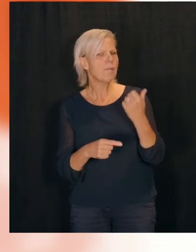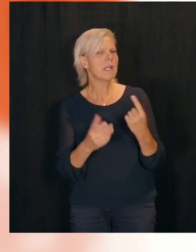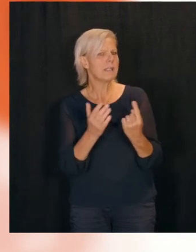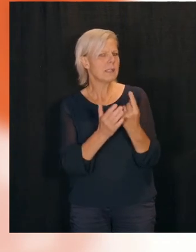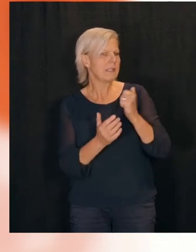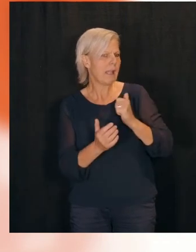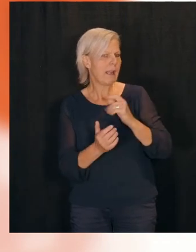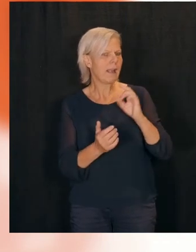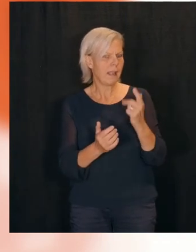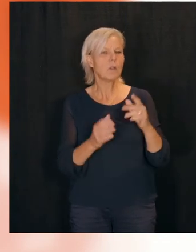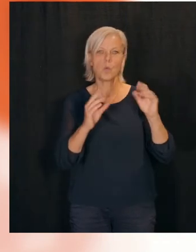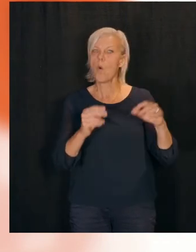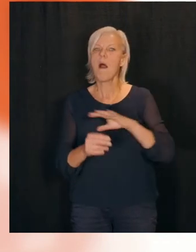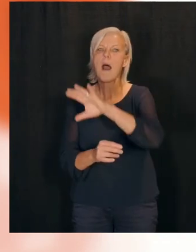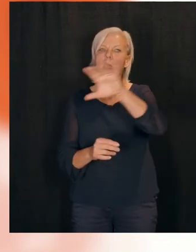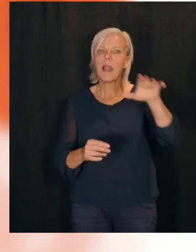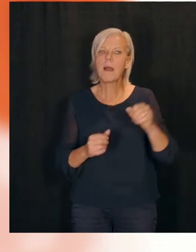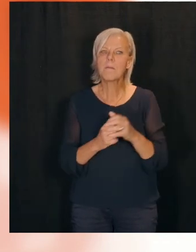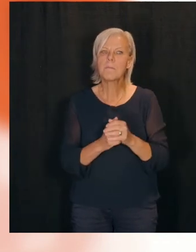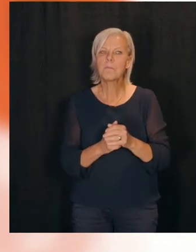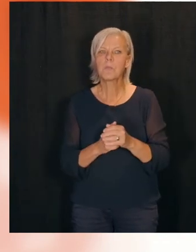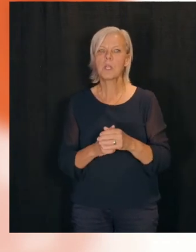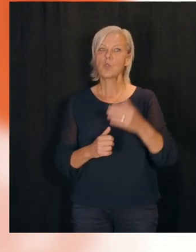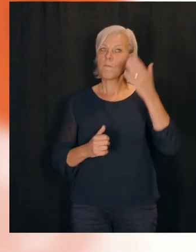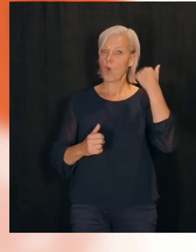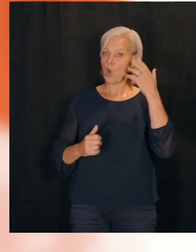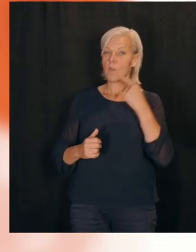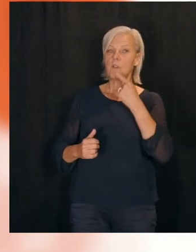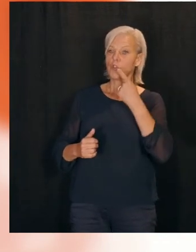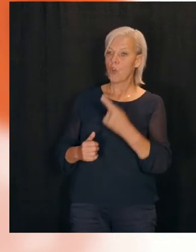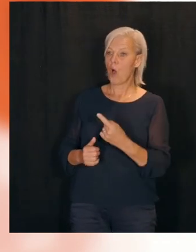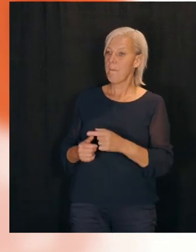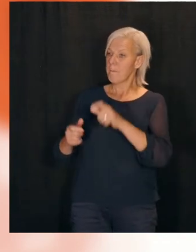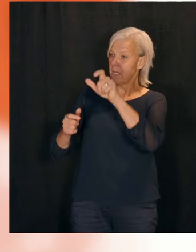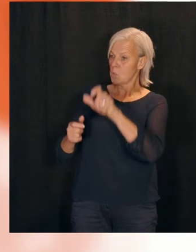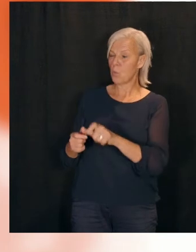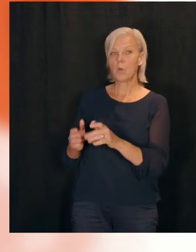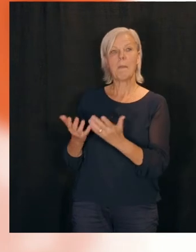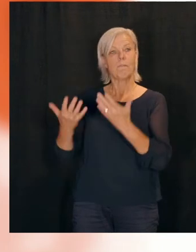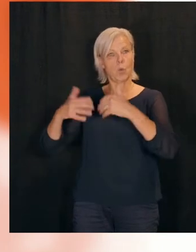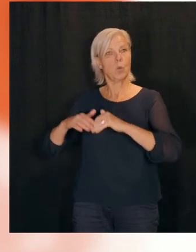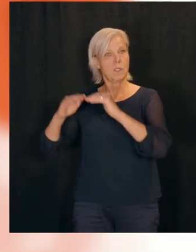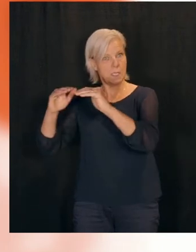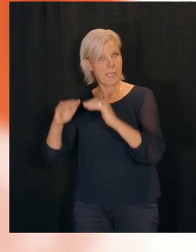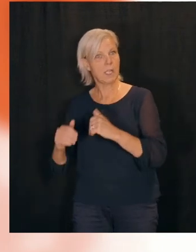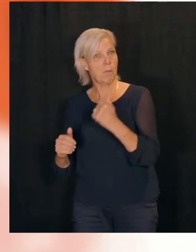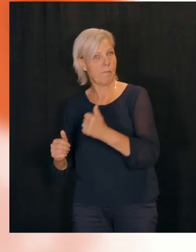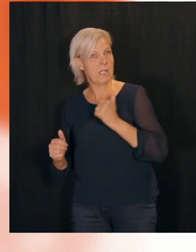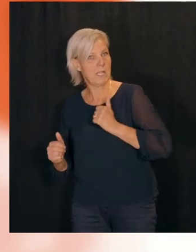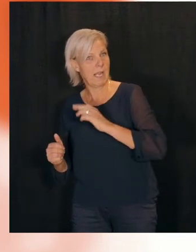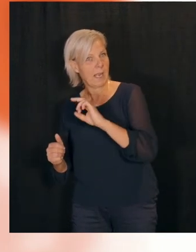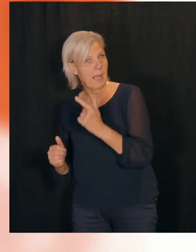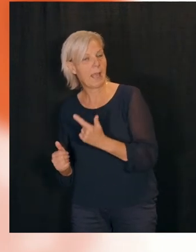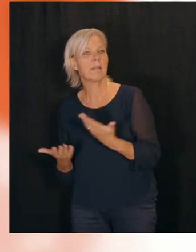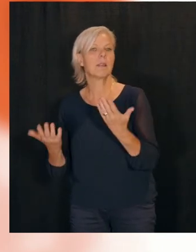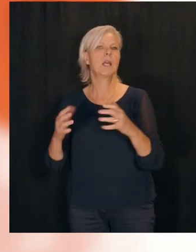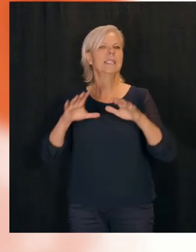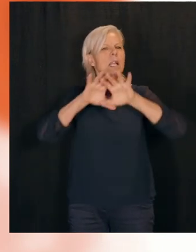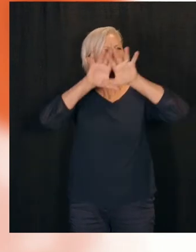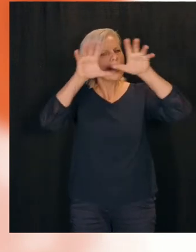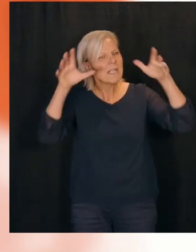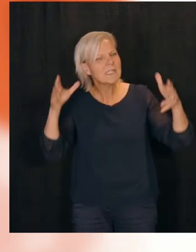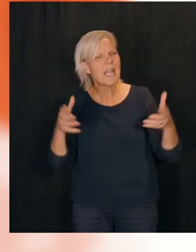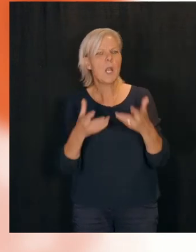alla. Så från tillgänglighet för personer med funktionsnedsättning till universell utformning,